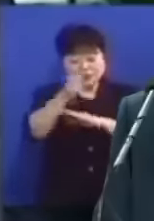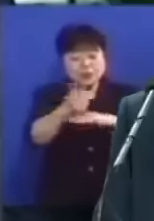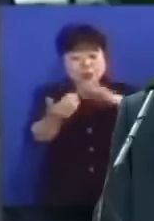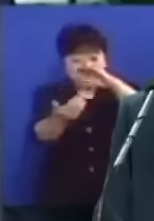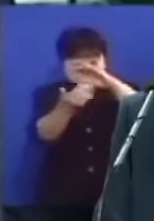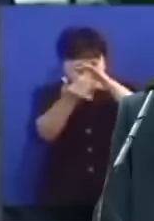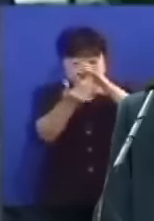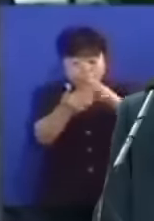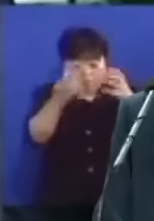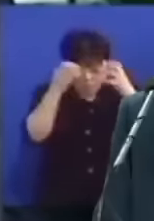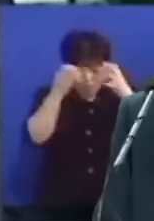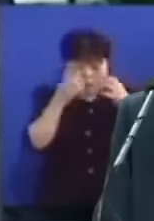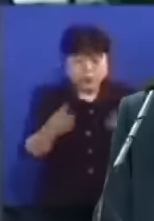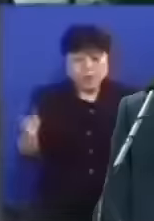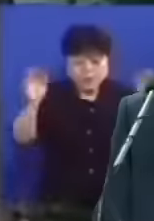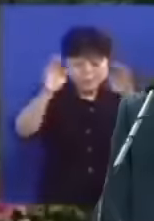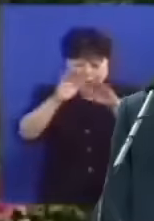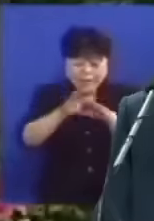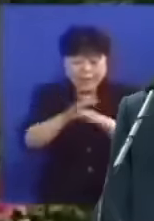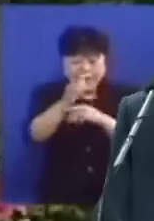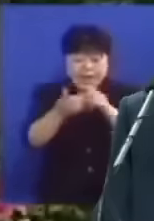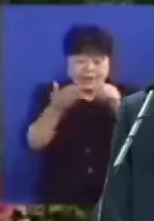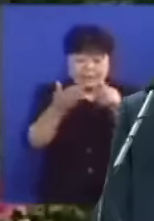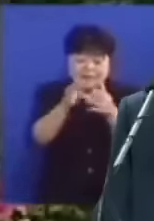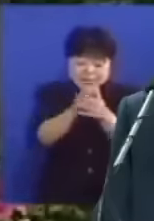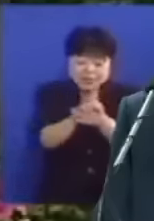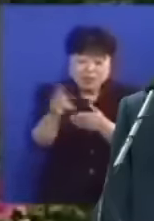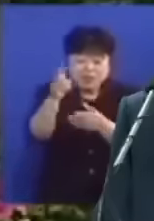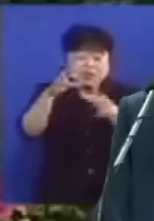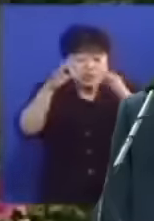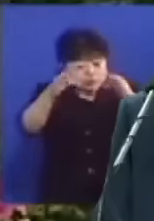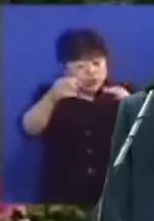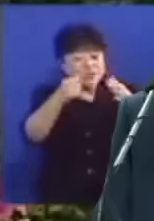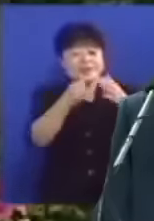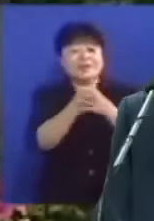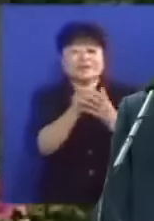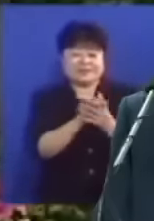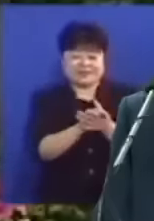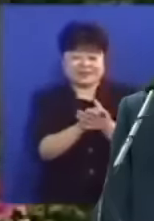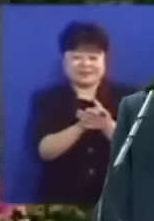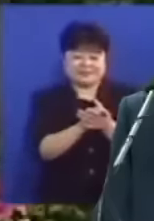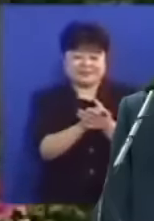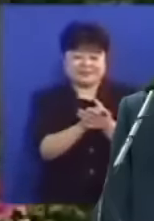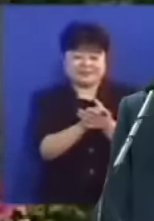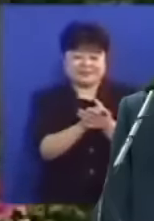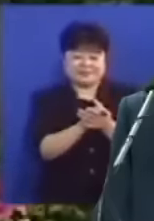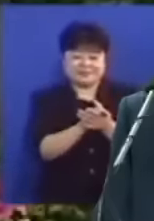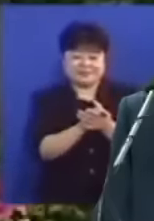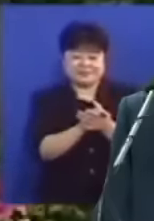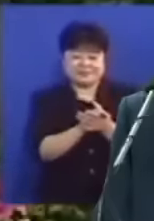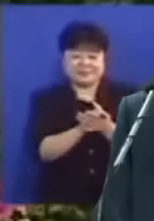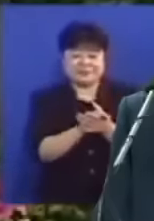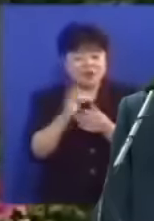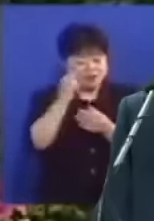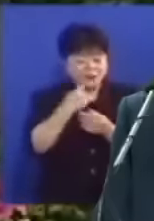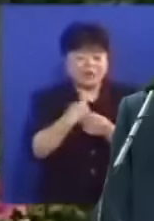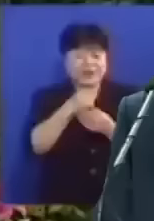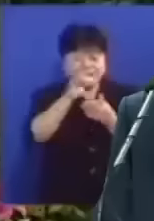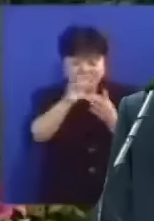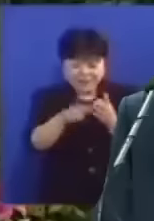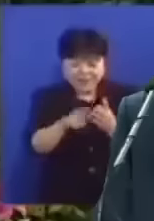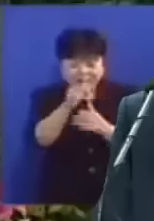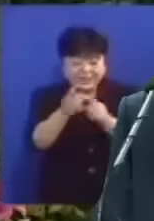된 데는 고통의 밤에도 오직 하나님께 기도하고 찬미했기 때문에 그런 것입니다. 우리가 인생의 어려움